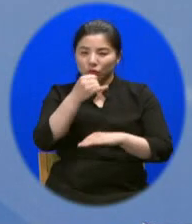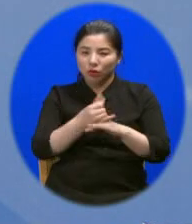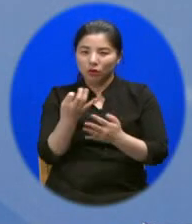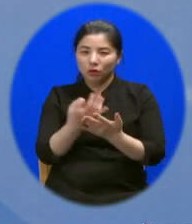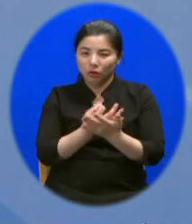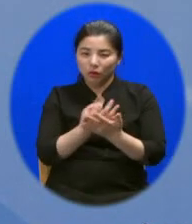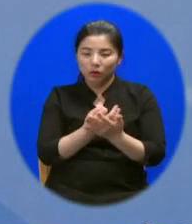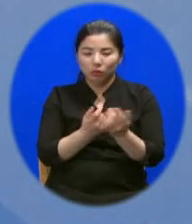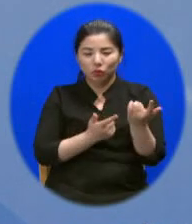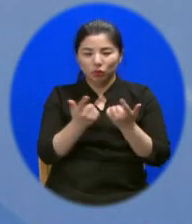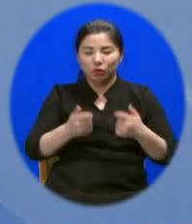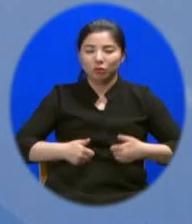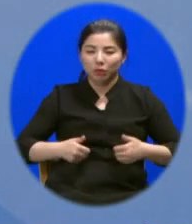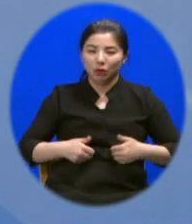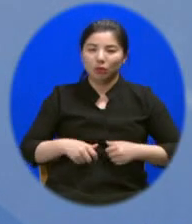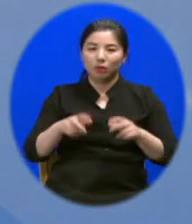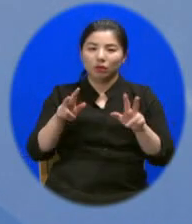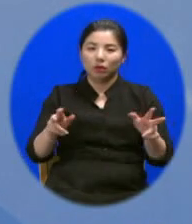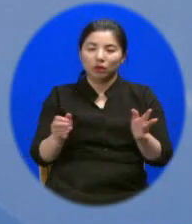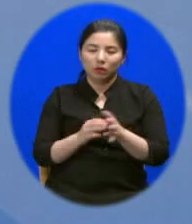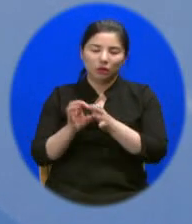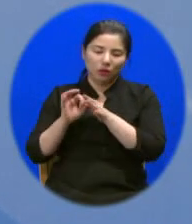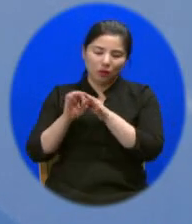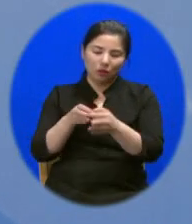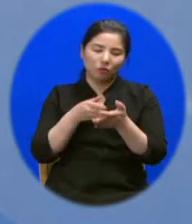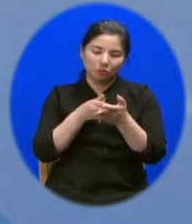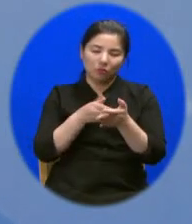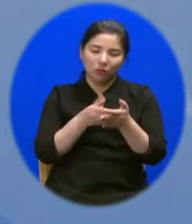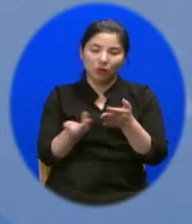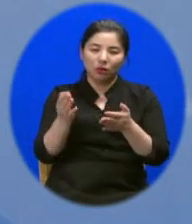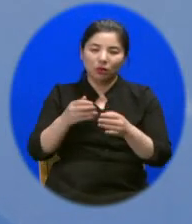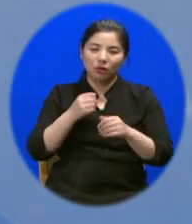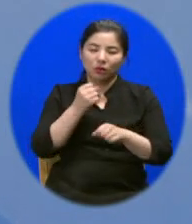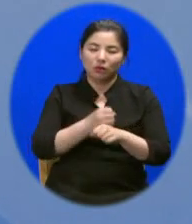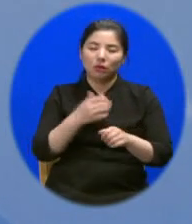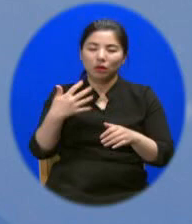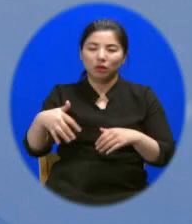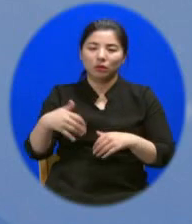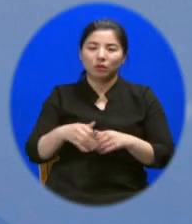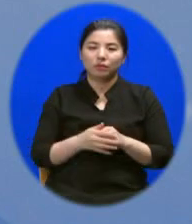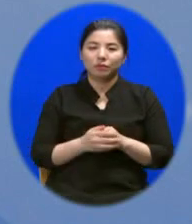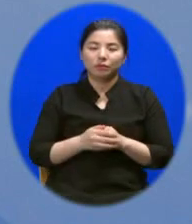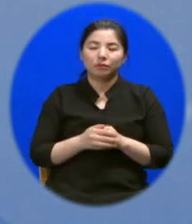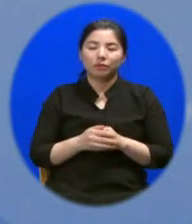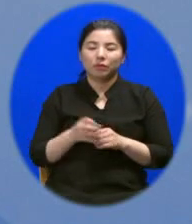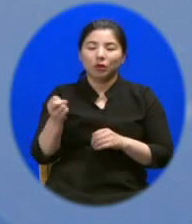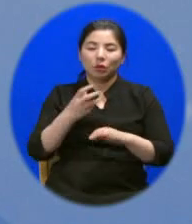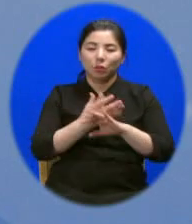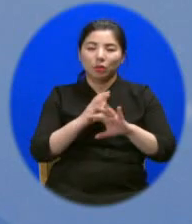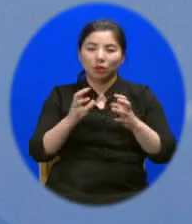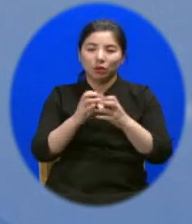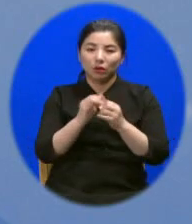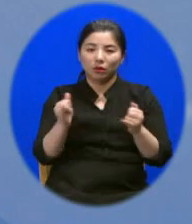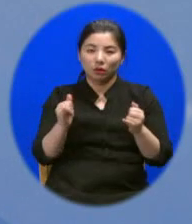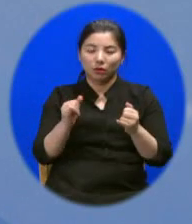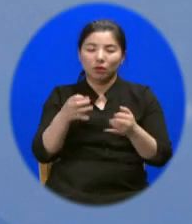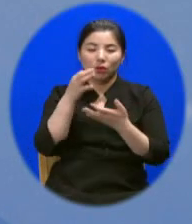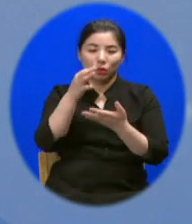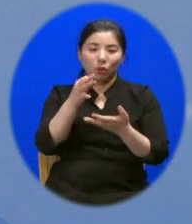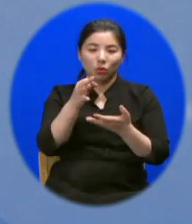적용할 필요가 있어서 그동안 국회에서 끊임없이 우 했지만 아직 실행이 안되고 있습니다 또 외국인근로자의 그 인근